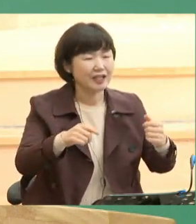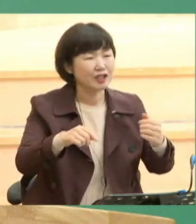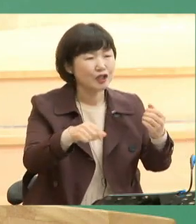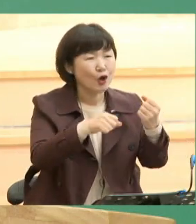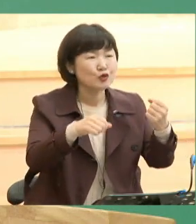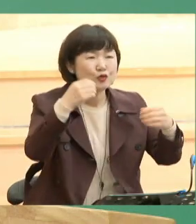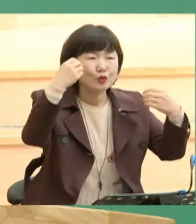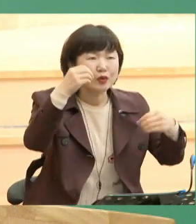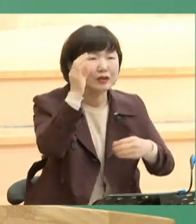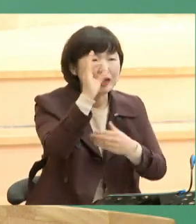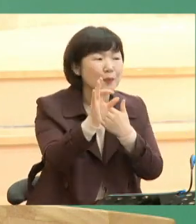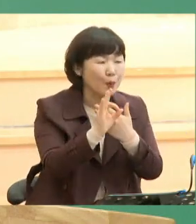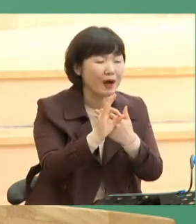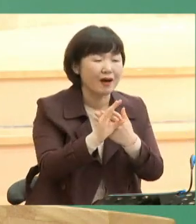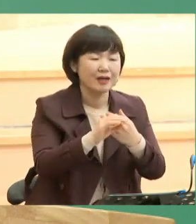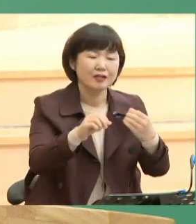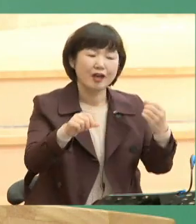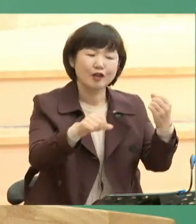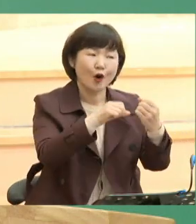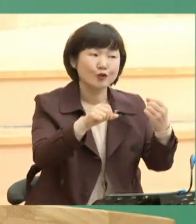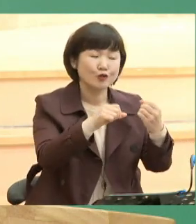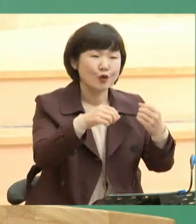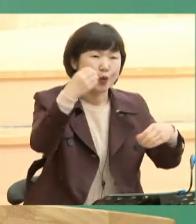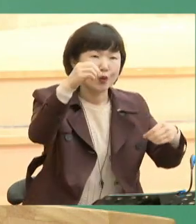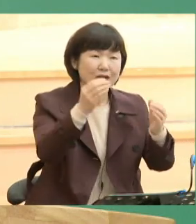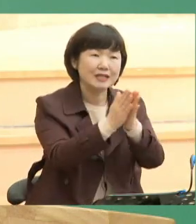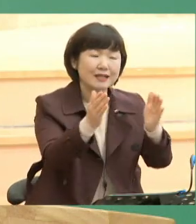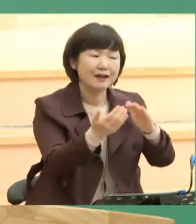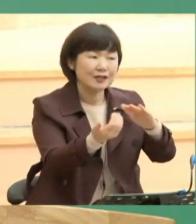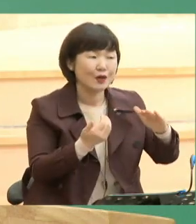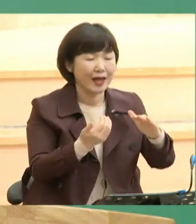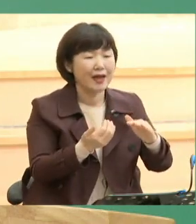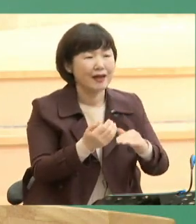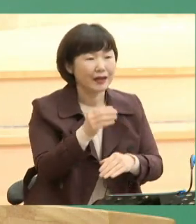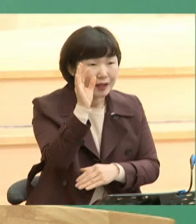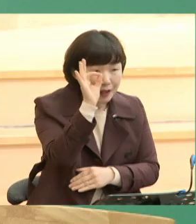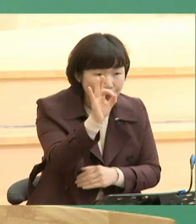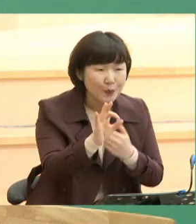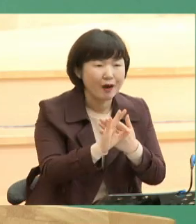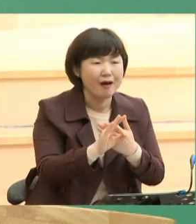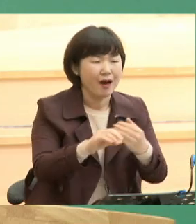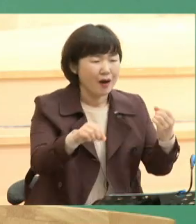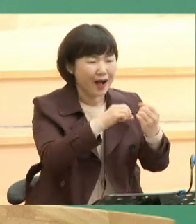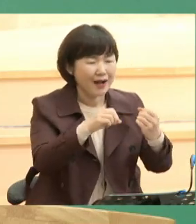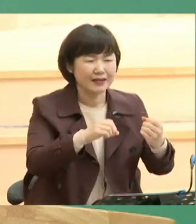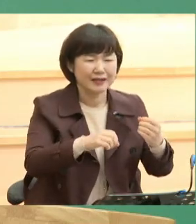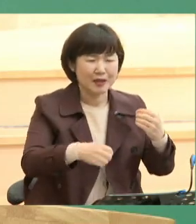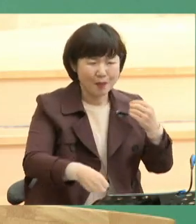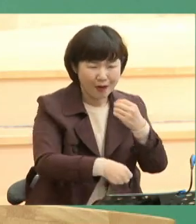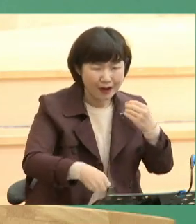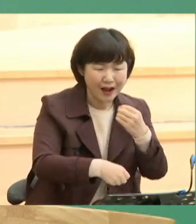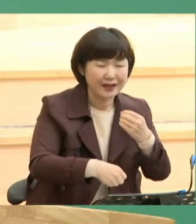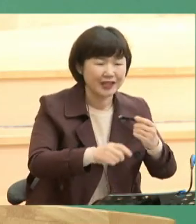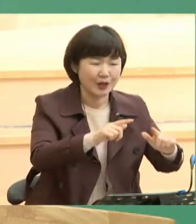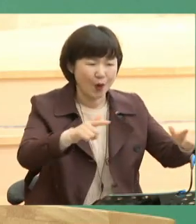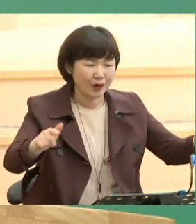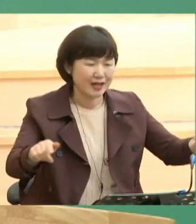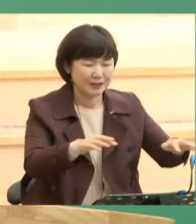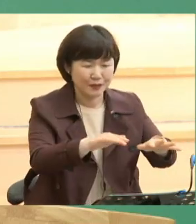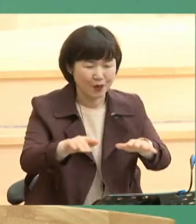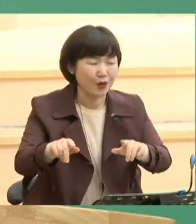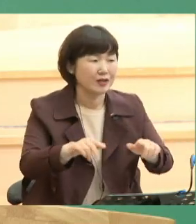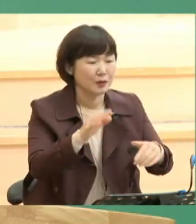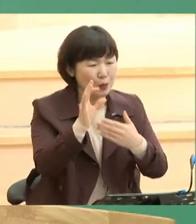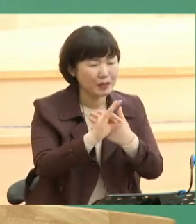가보시면 말이에요 연주 전에 일제가 안주 좀 들어가서 보면 전 악기들이 만 모든 악기들이 추운 윙을 하죠